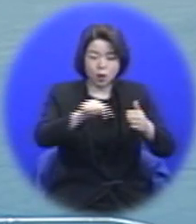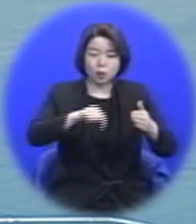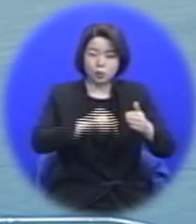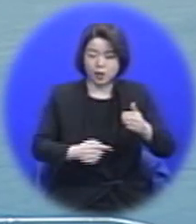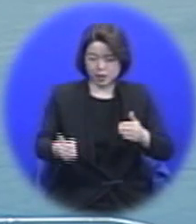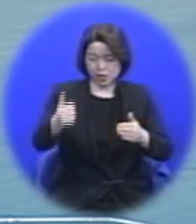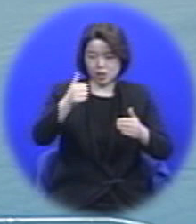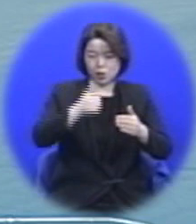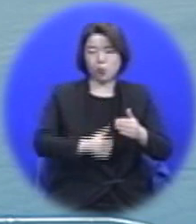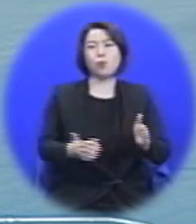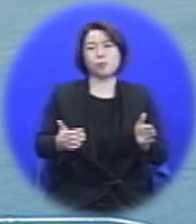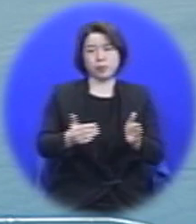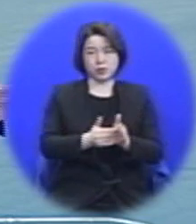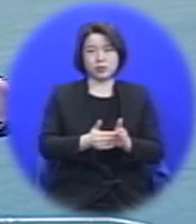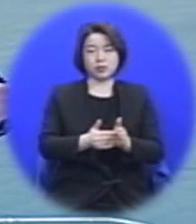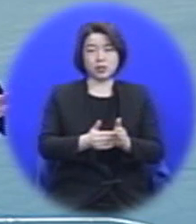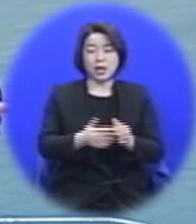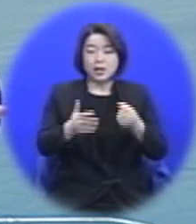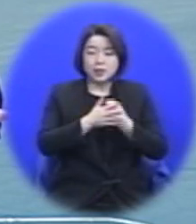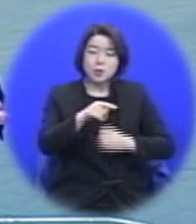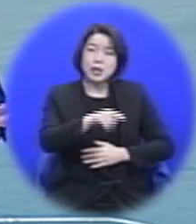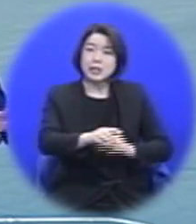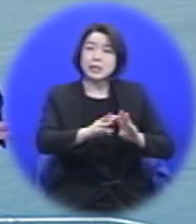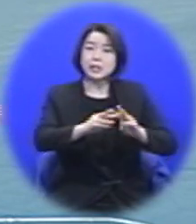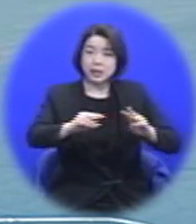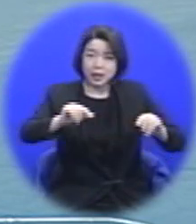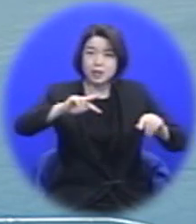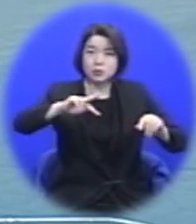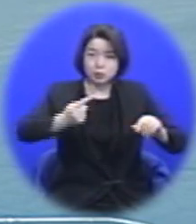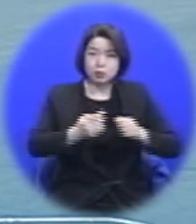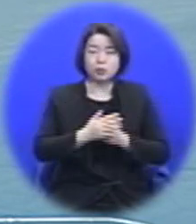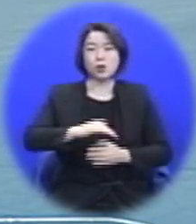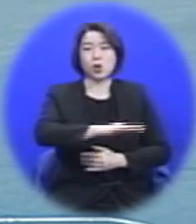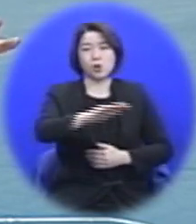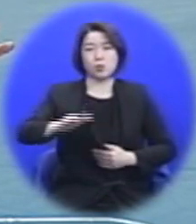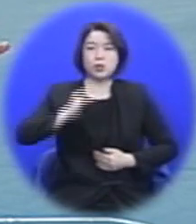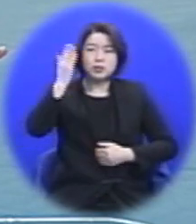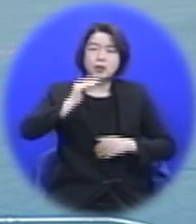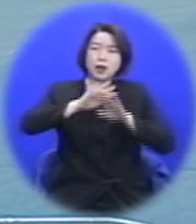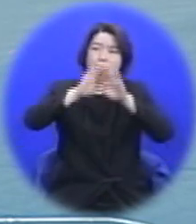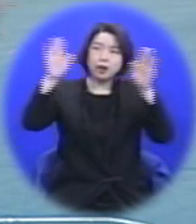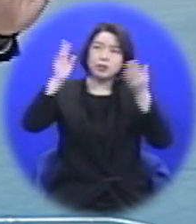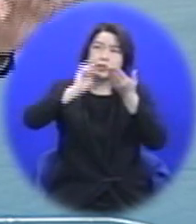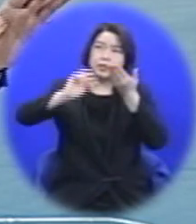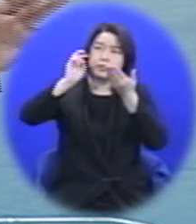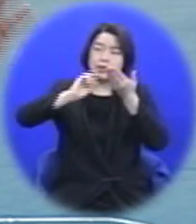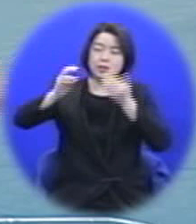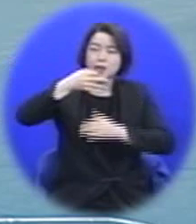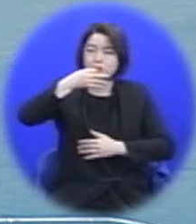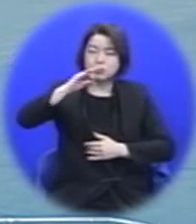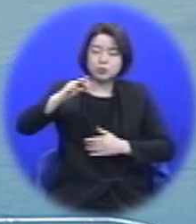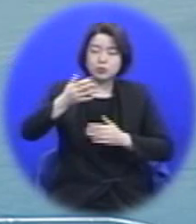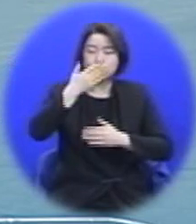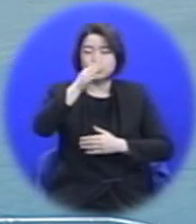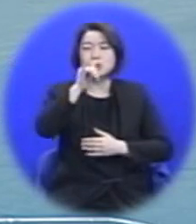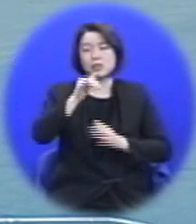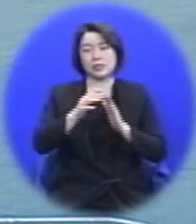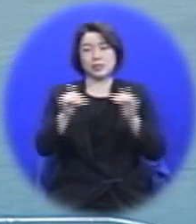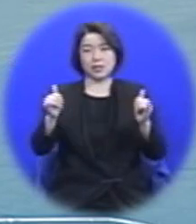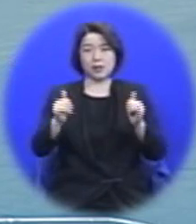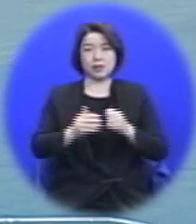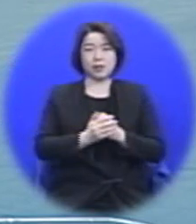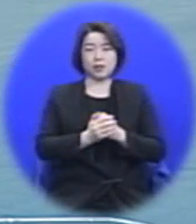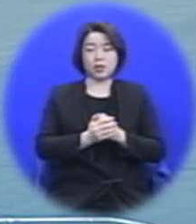오셨습니다. 그러므로 이 땅에서도 우리는 하늘의 찬양을 부를 수 있는 자입니다.